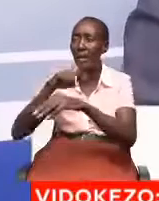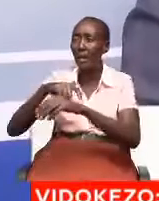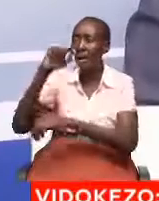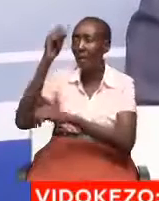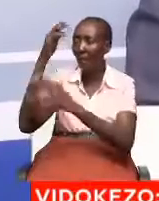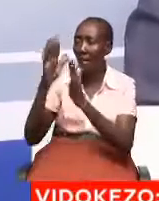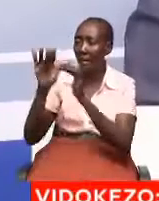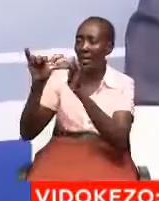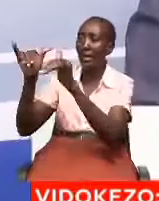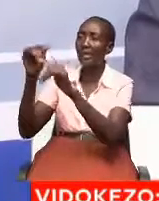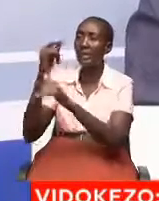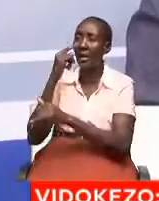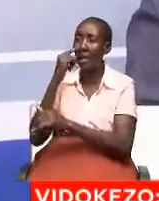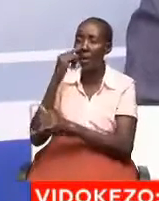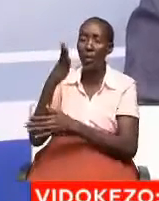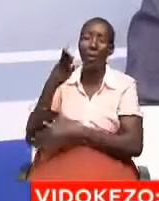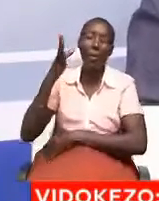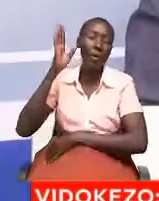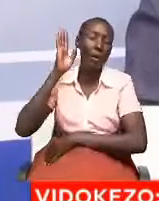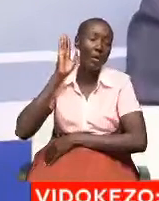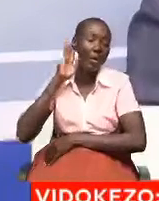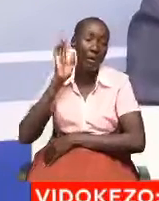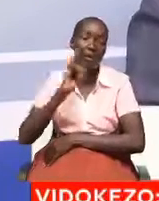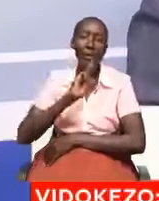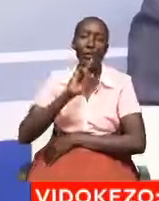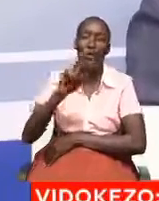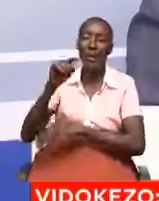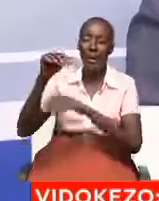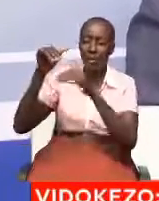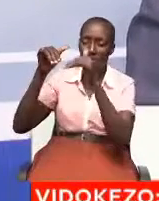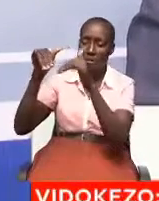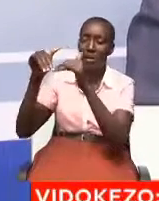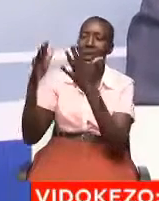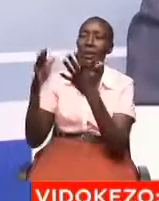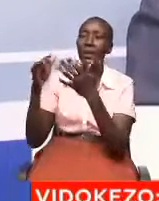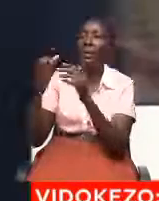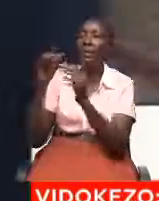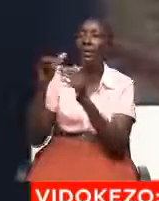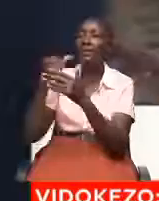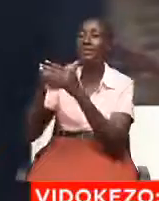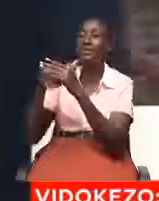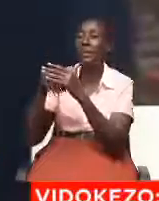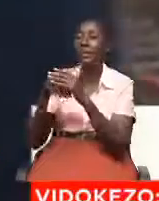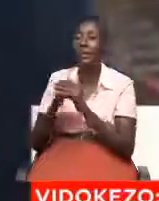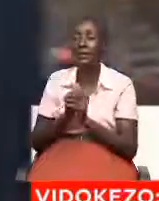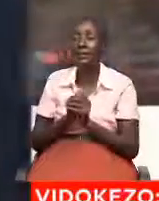manyumbani wakitekeleza amri ya kutotoka nje baada ya saa moja usiku.